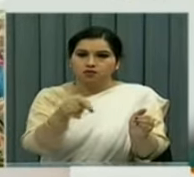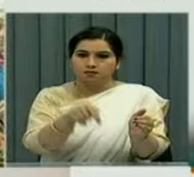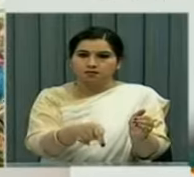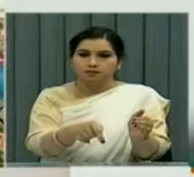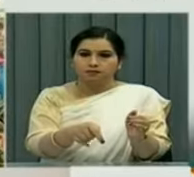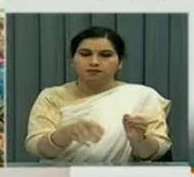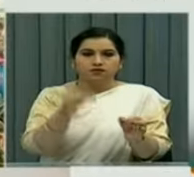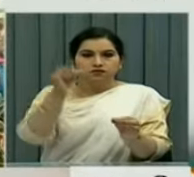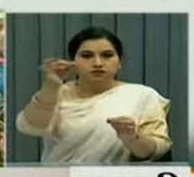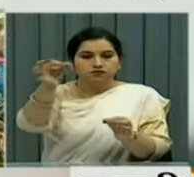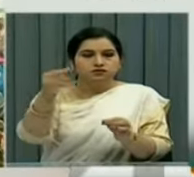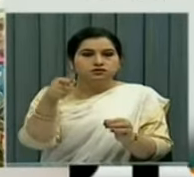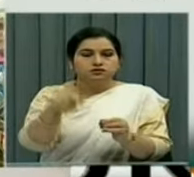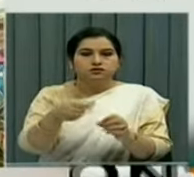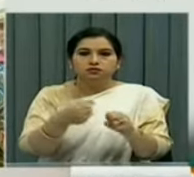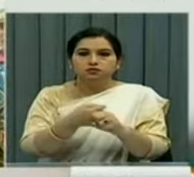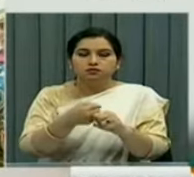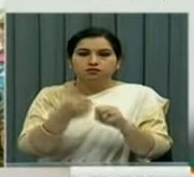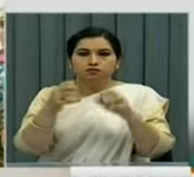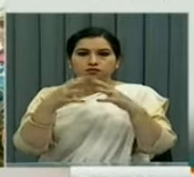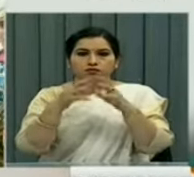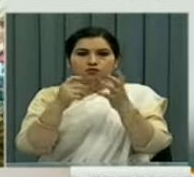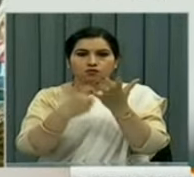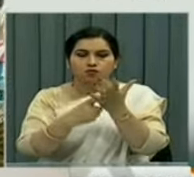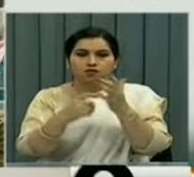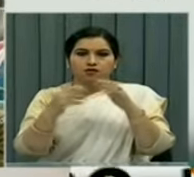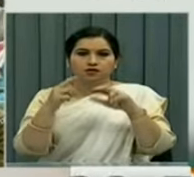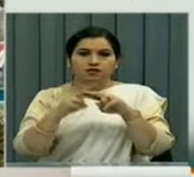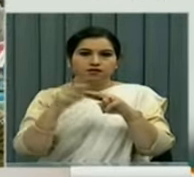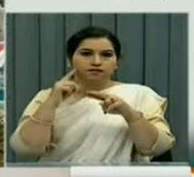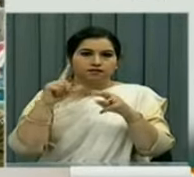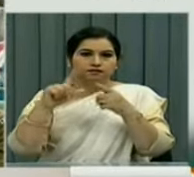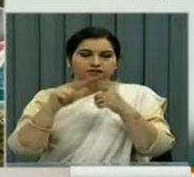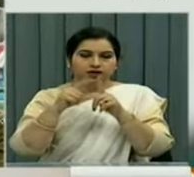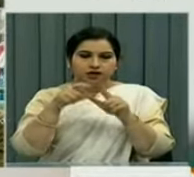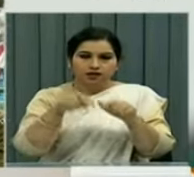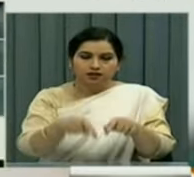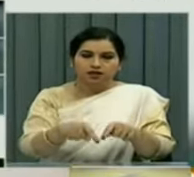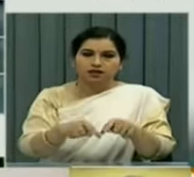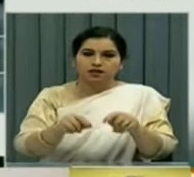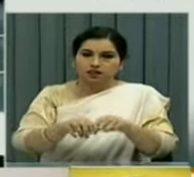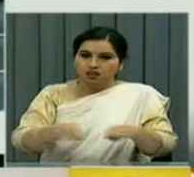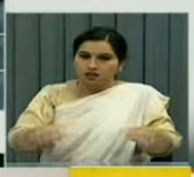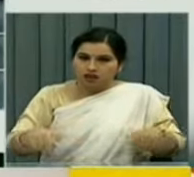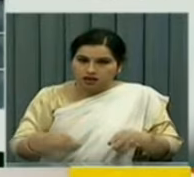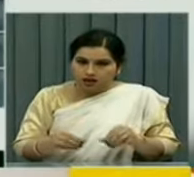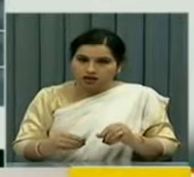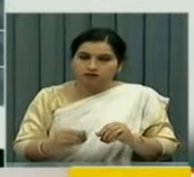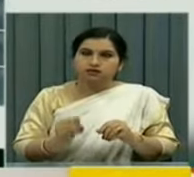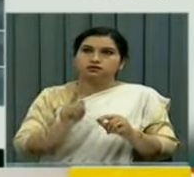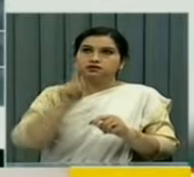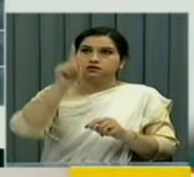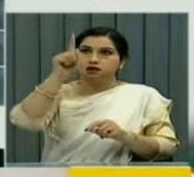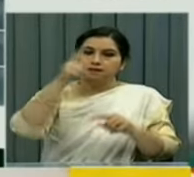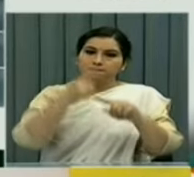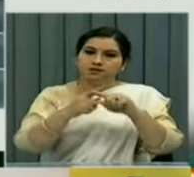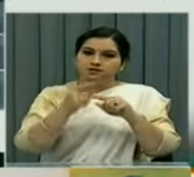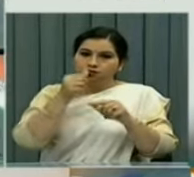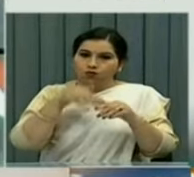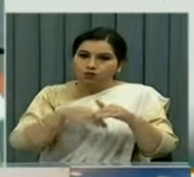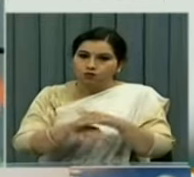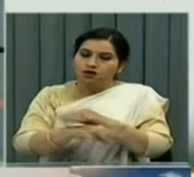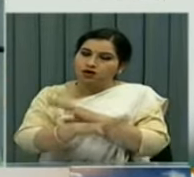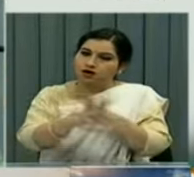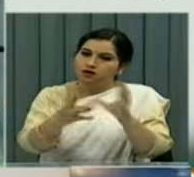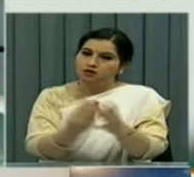आगे से जो है ये बड़ा वर्सेटाइल टैंक है, ये किसी भी इलाके में जा सकता है, कहीं भी हमला कर सकता है, और गन